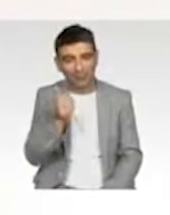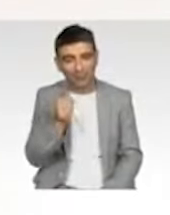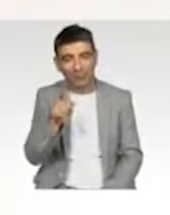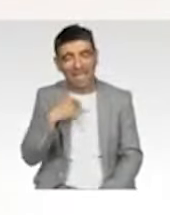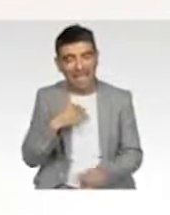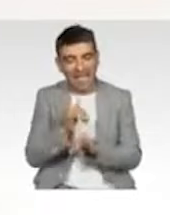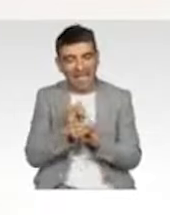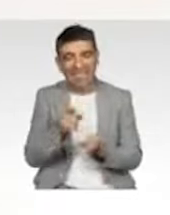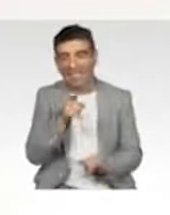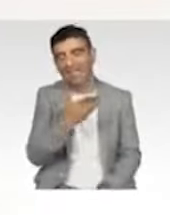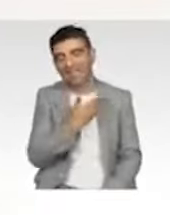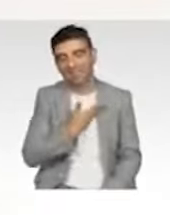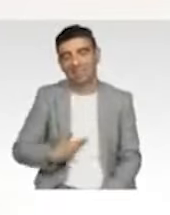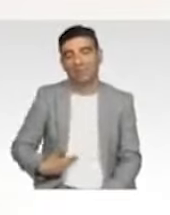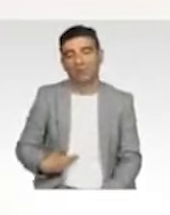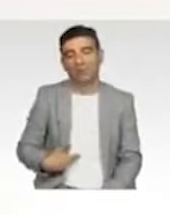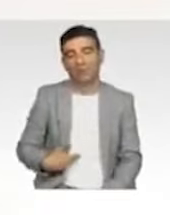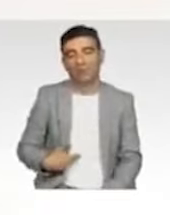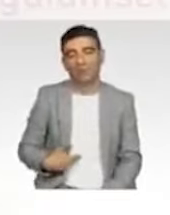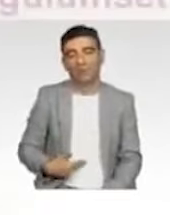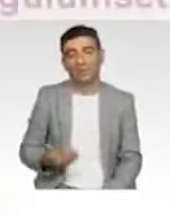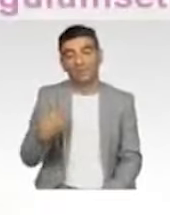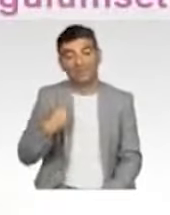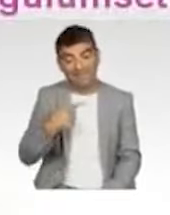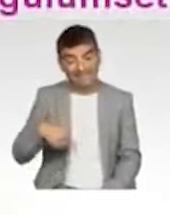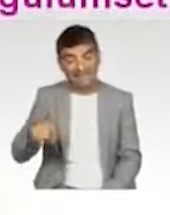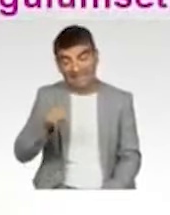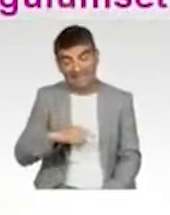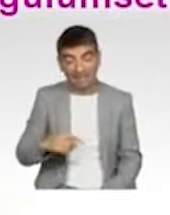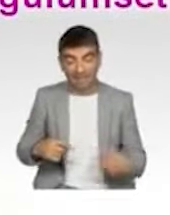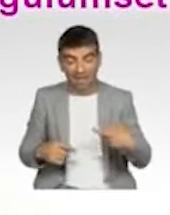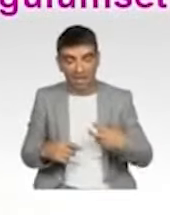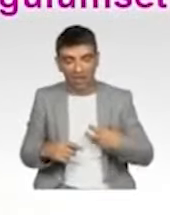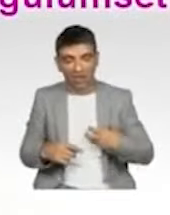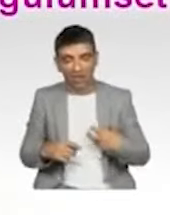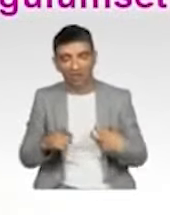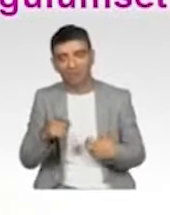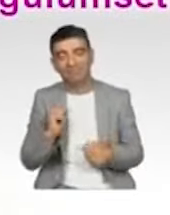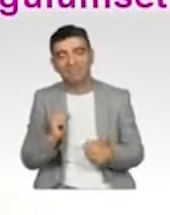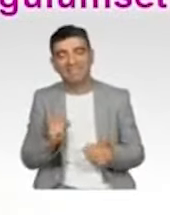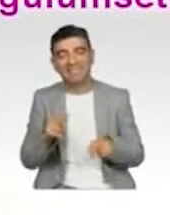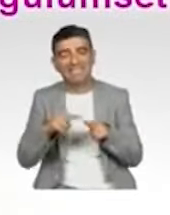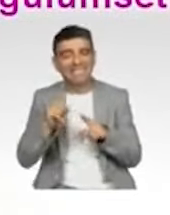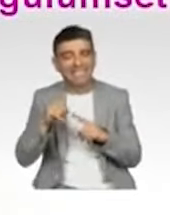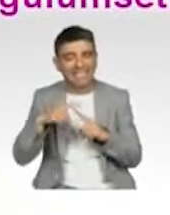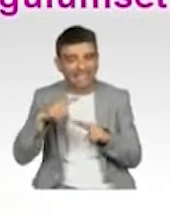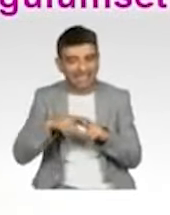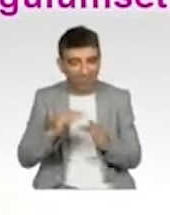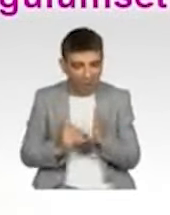duyguyla seni seviyorum. Bizim aşkımız kıtaları aştı. Önce ailemiz, sonra